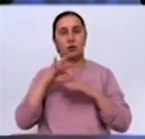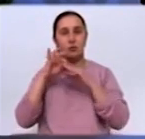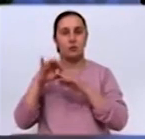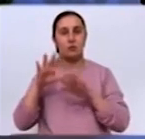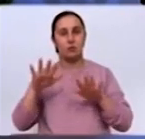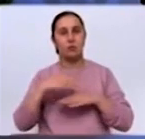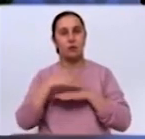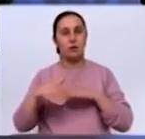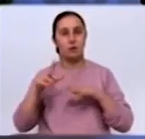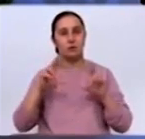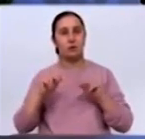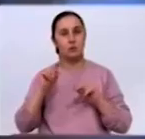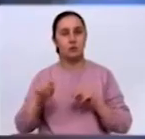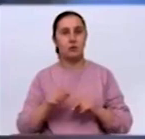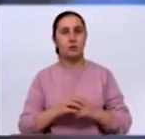hisoblanadi.